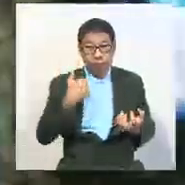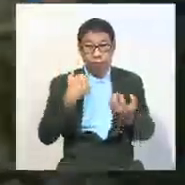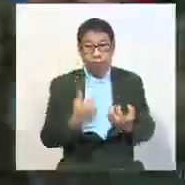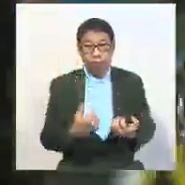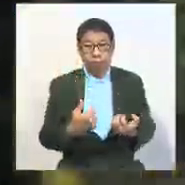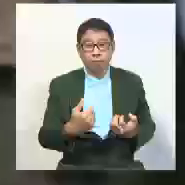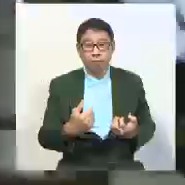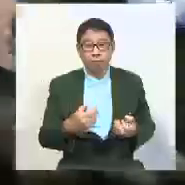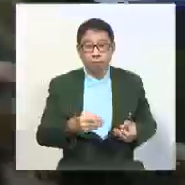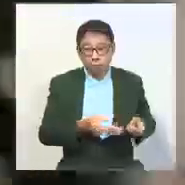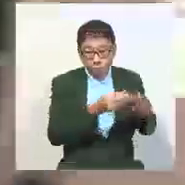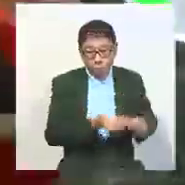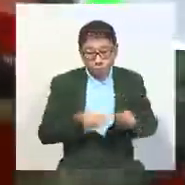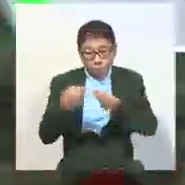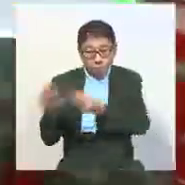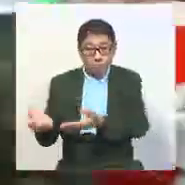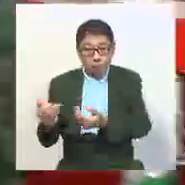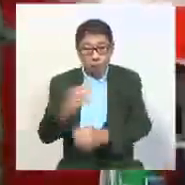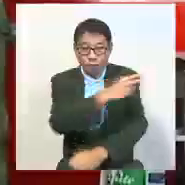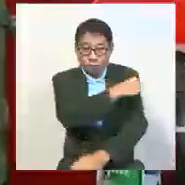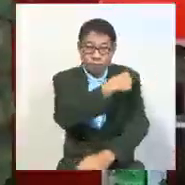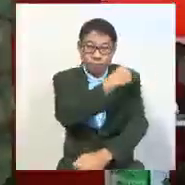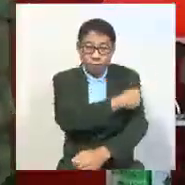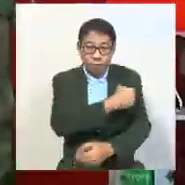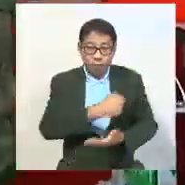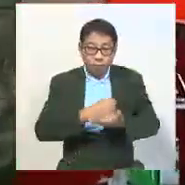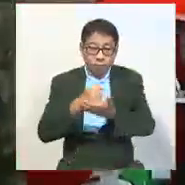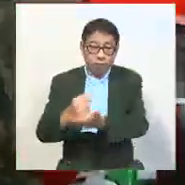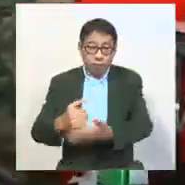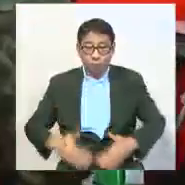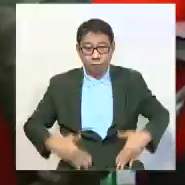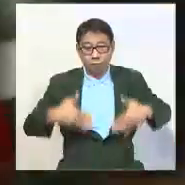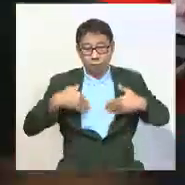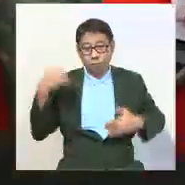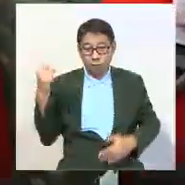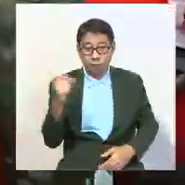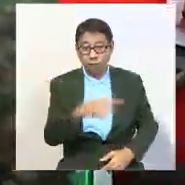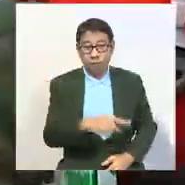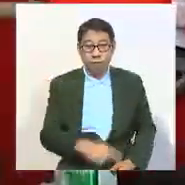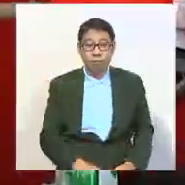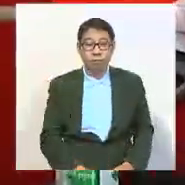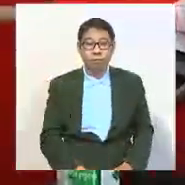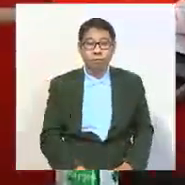รวมถึงการรับส่งต่อเพื่อให้การรักษาพยาบาลช่วยชีวิตได้อย่างทันท่วงทีค่ะ